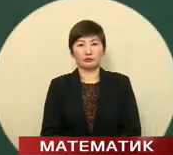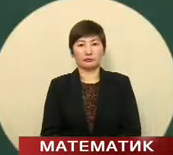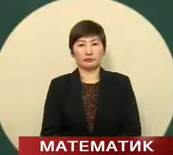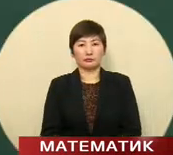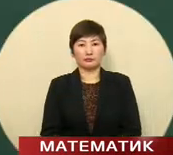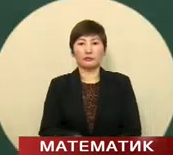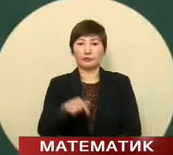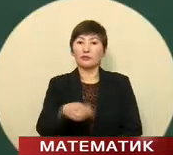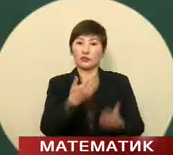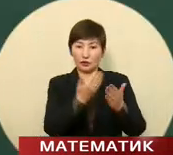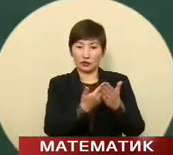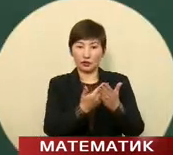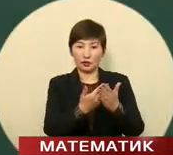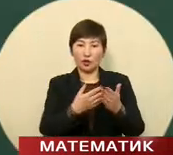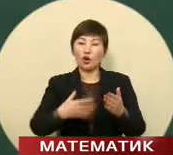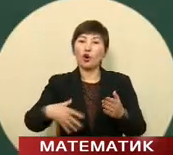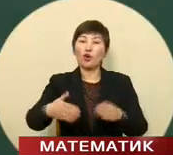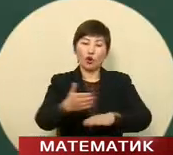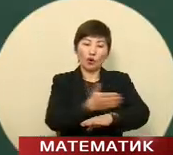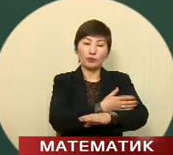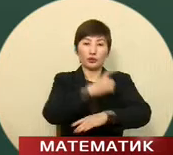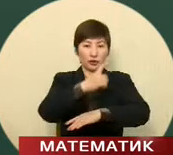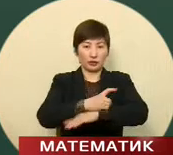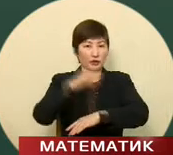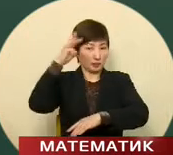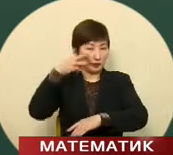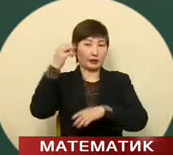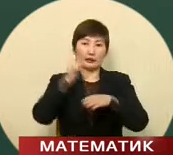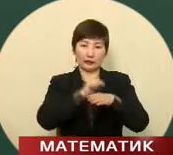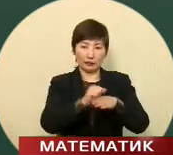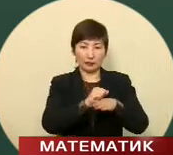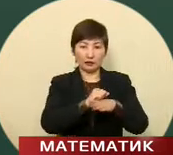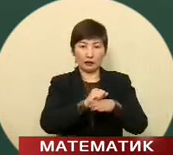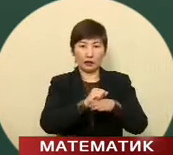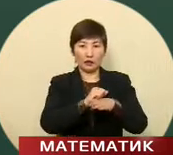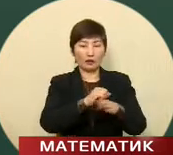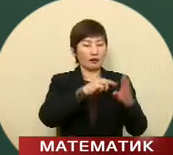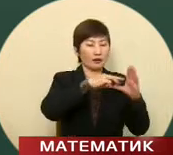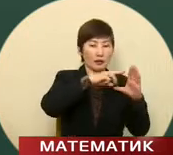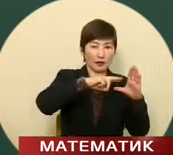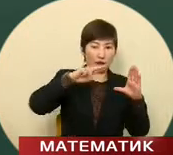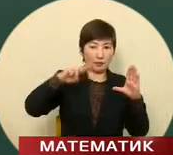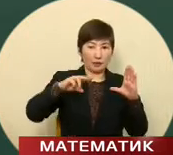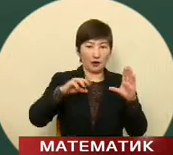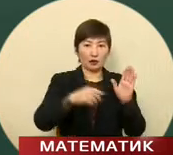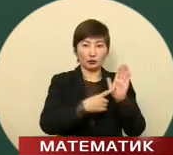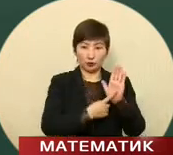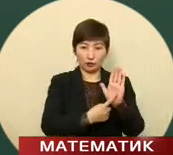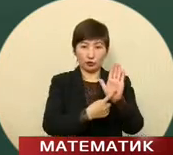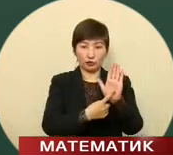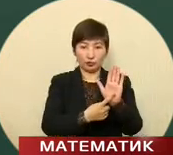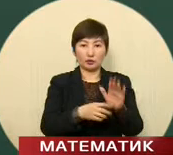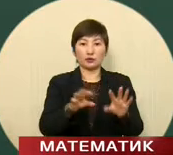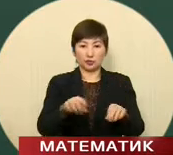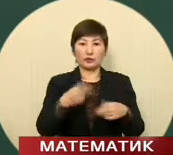За тэгэхээр энэ жишээгээр бид нар өмнөх хичээлдэр үзсэн мэдлэгээ баттгаад өгөгдлийг багнын диаграмм болон пиктограммаар дүрслэх тухай